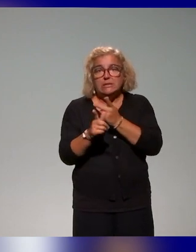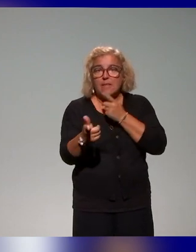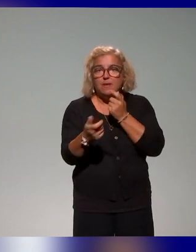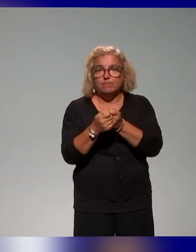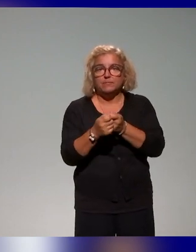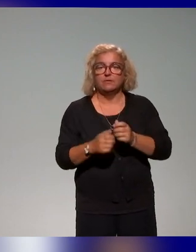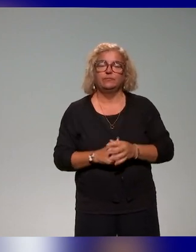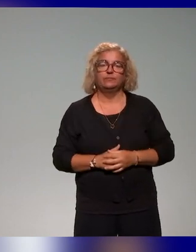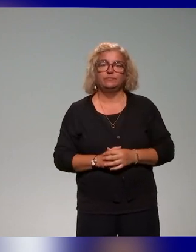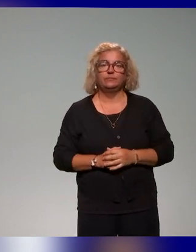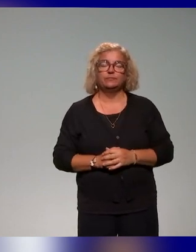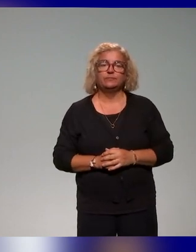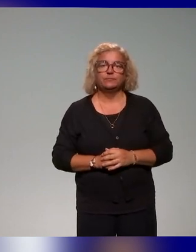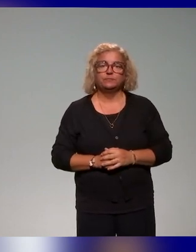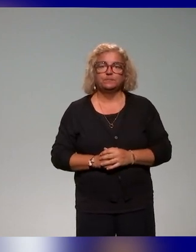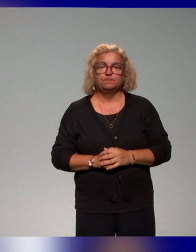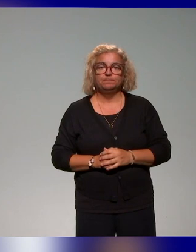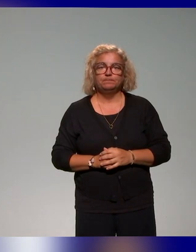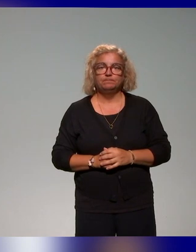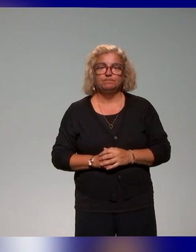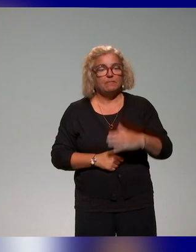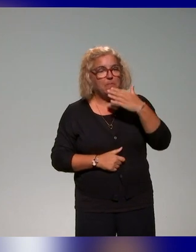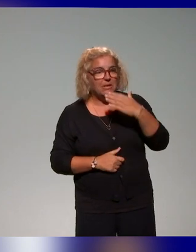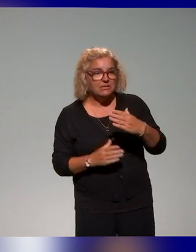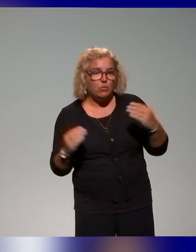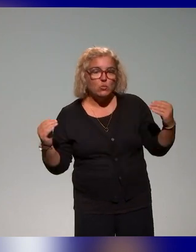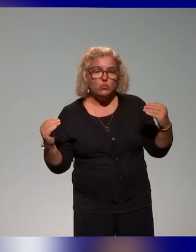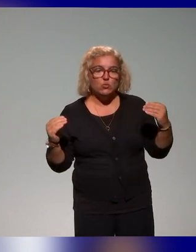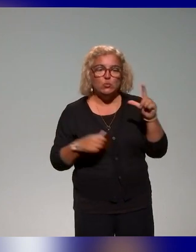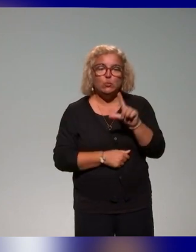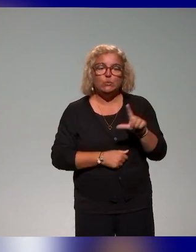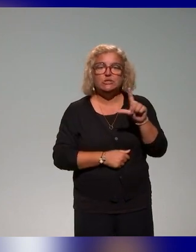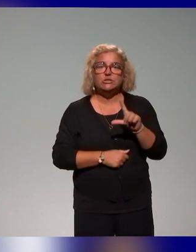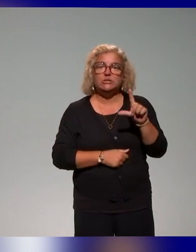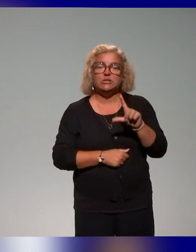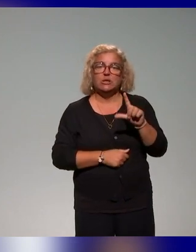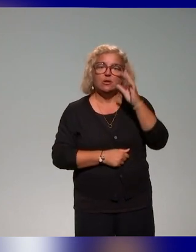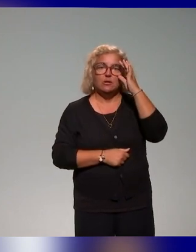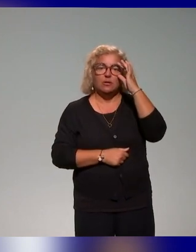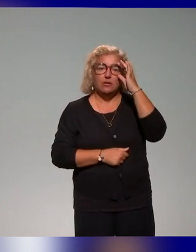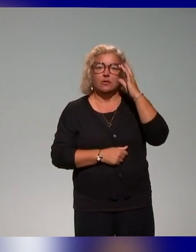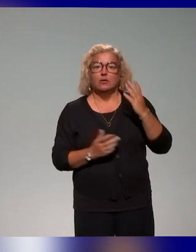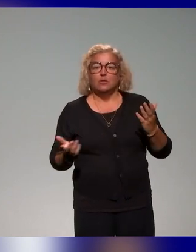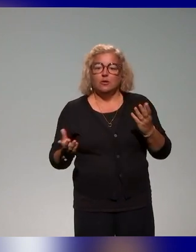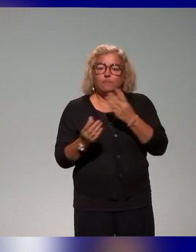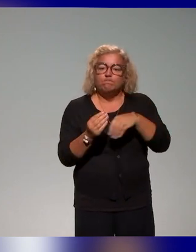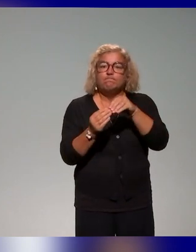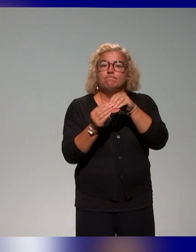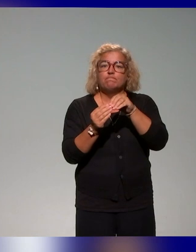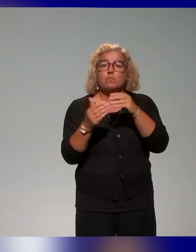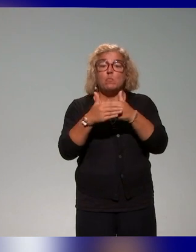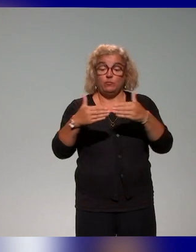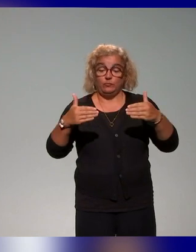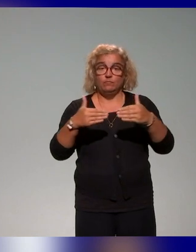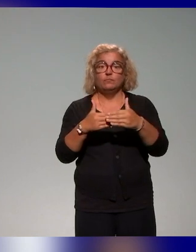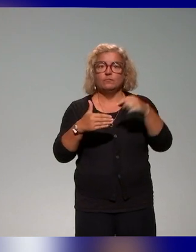Merci beaucoup Luigi. Donc voilà, je précise, hein, comme l'a dit Luigi, eh bien Moodle c'est